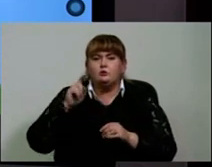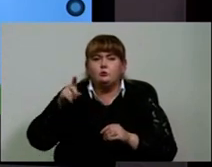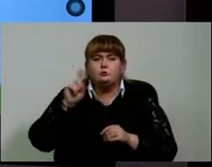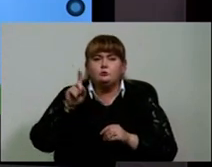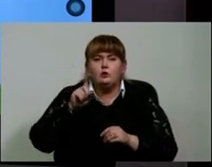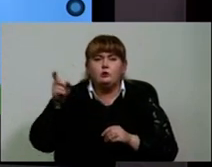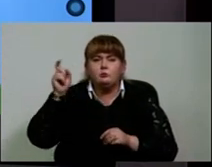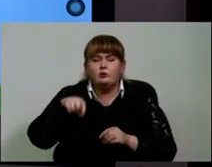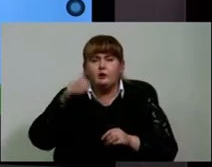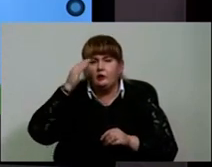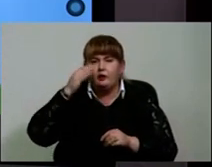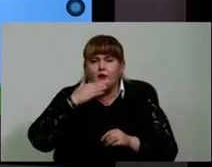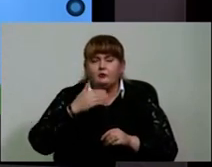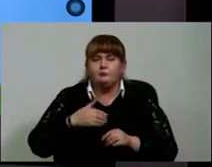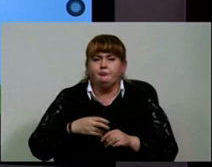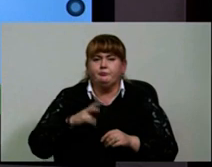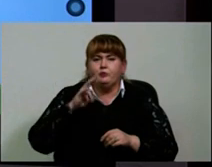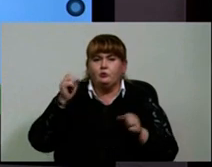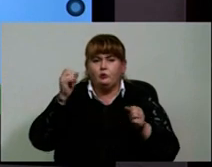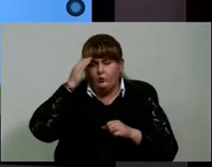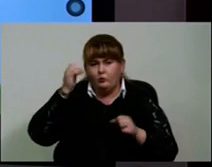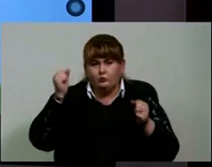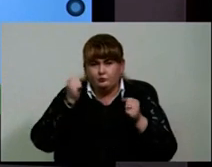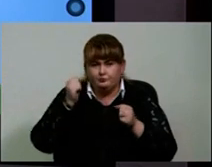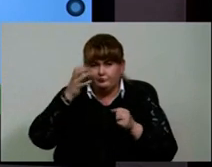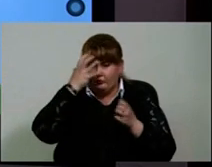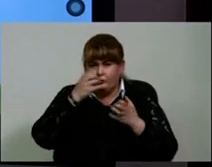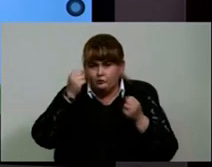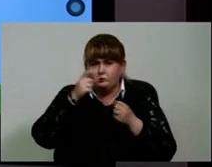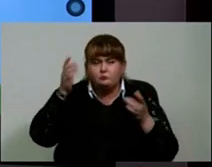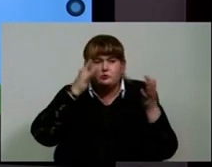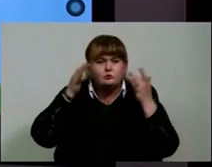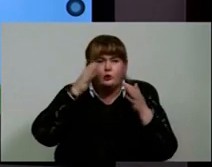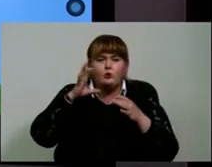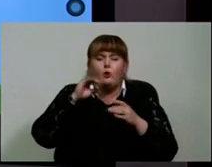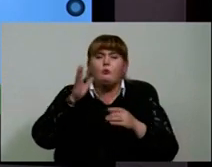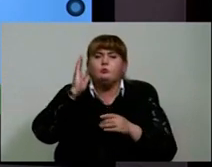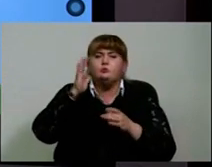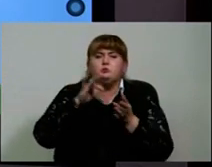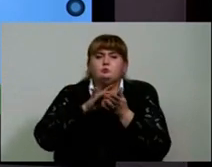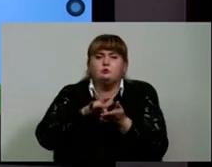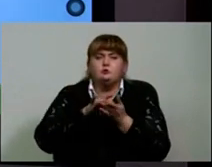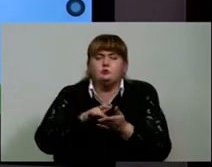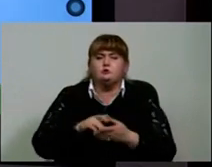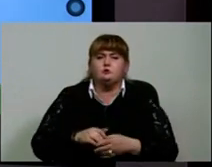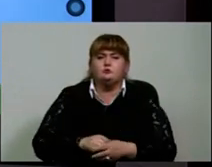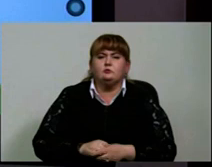она приедет летом. Ночью бабка и Шурка мечтают о будущем путешествии.